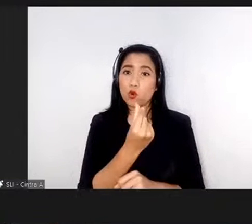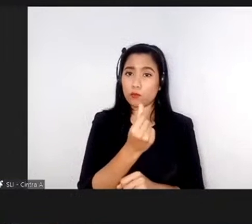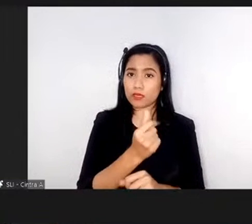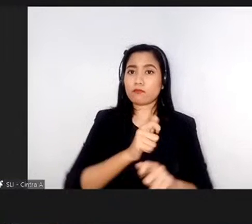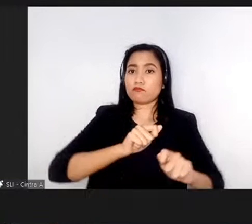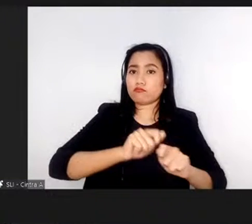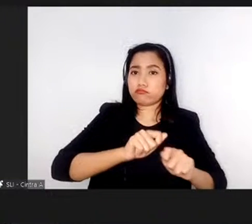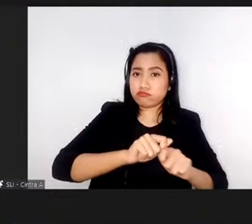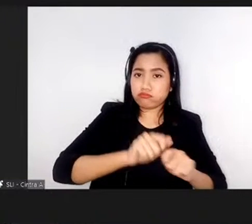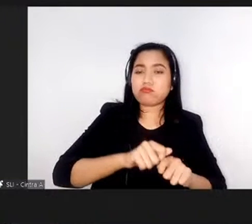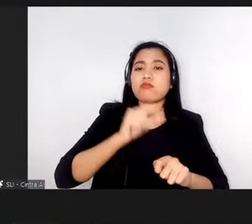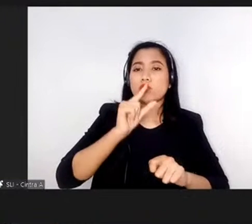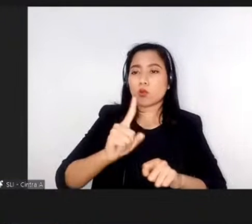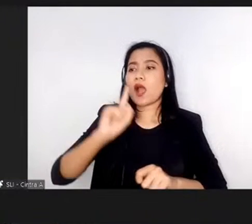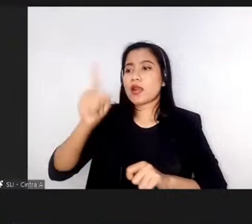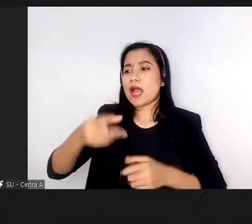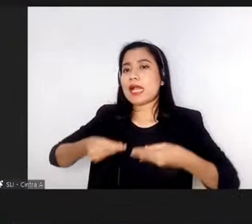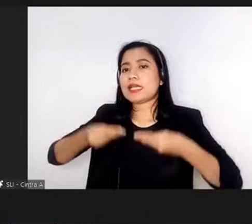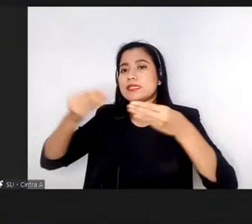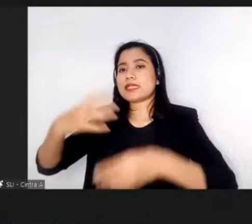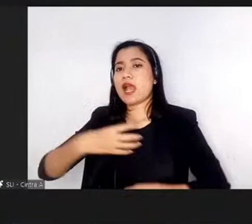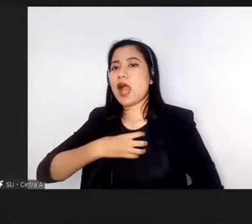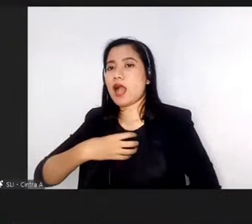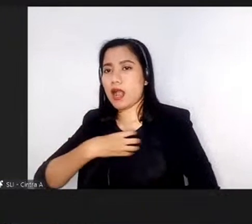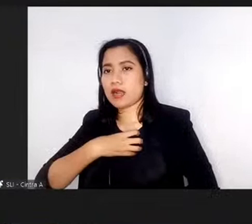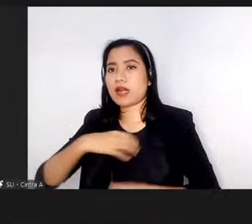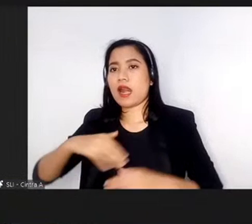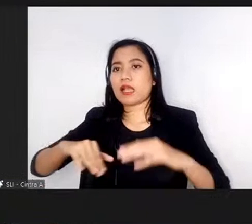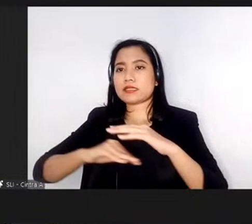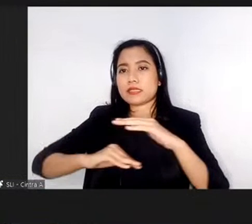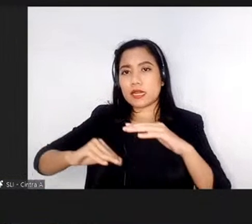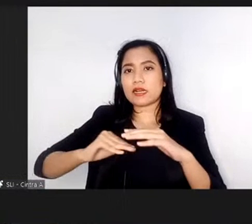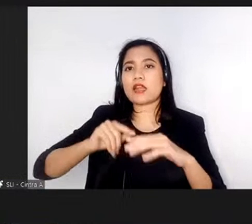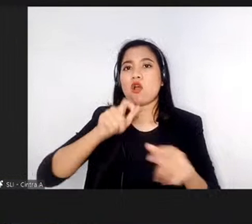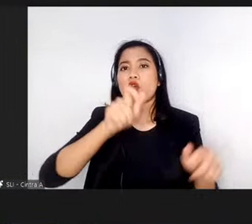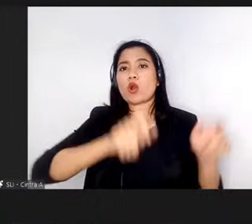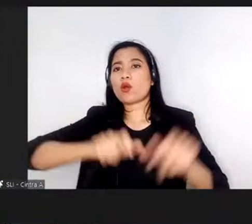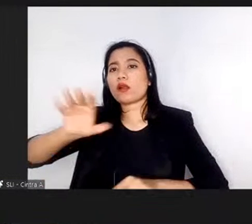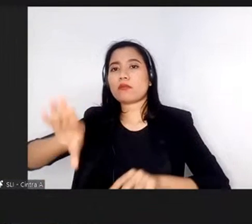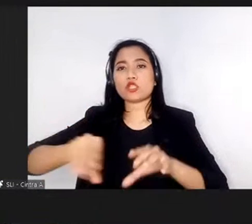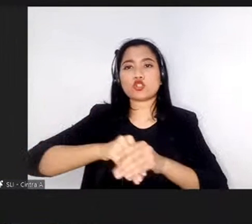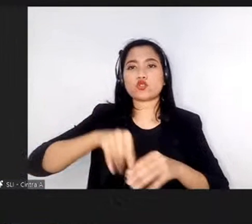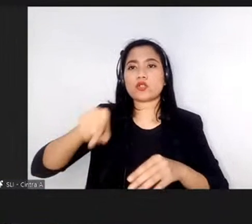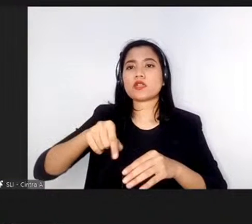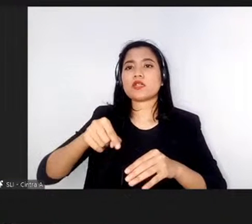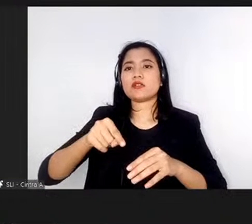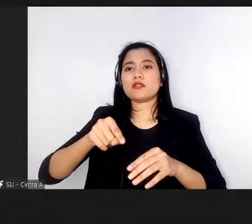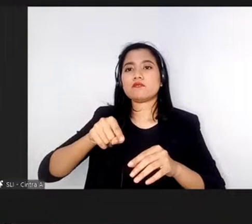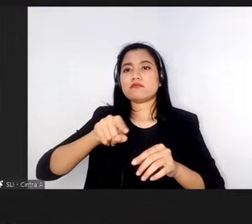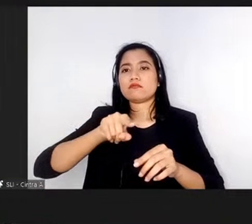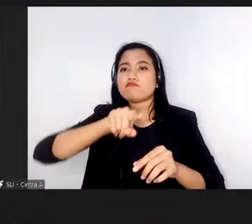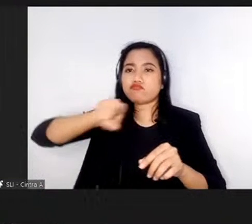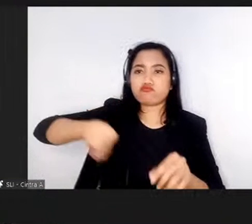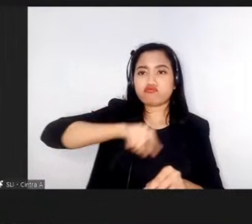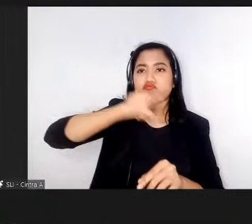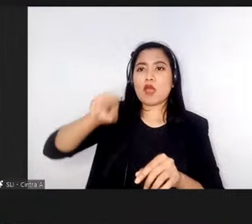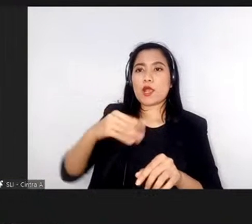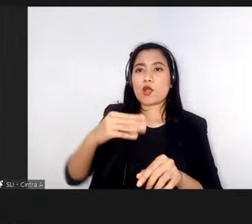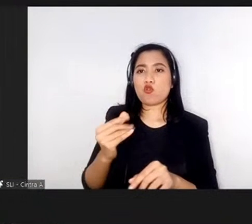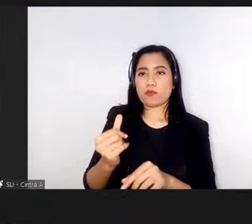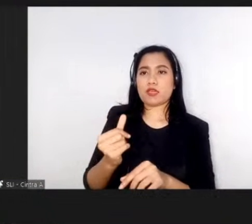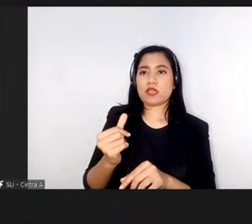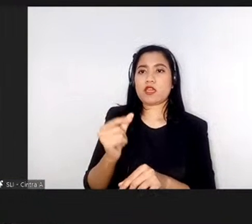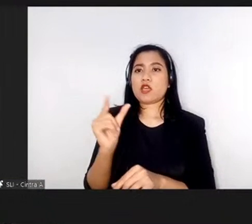pemenuhan hak-hak dasar orang-orang yang terlibat dalam rantai ekonomi Beliau juga mengingatkan Bagaimana UNP ini krusial bagi